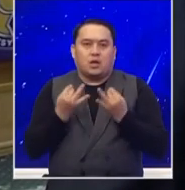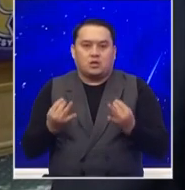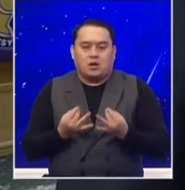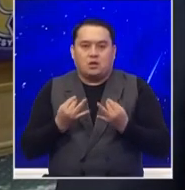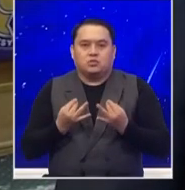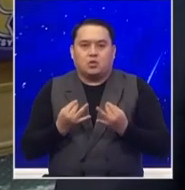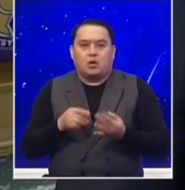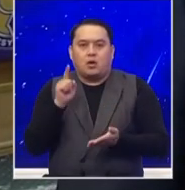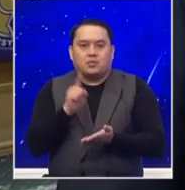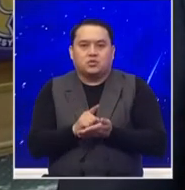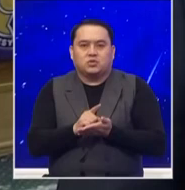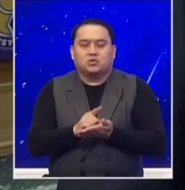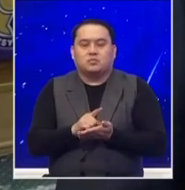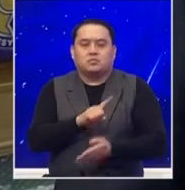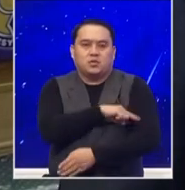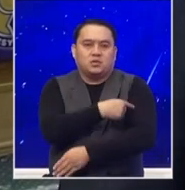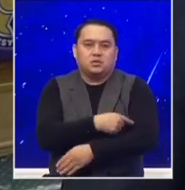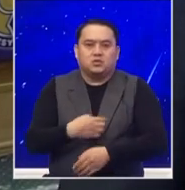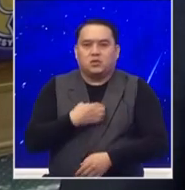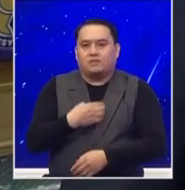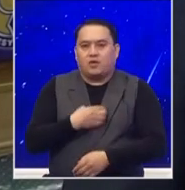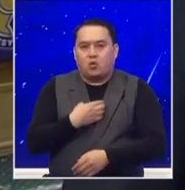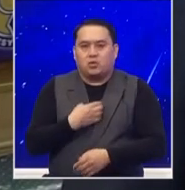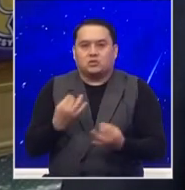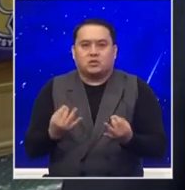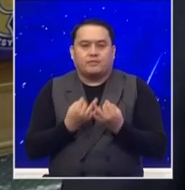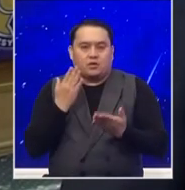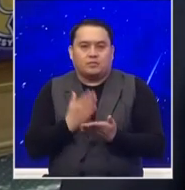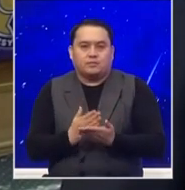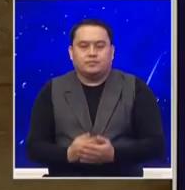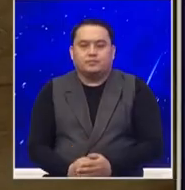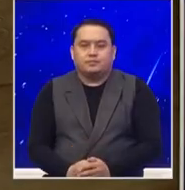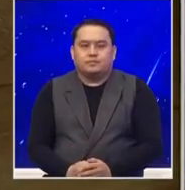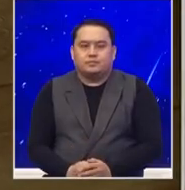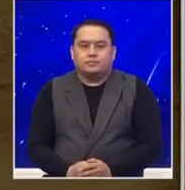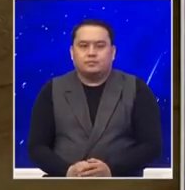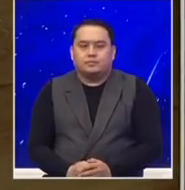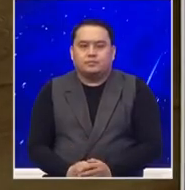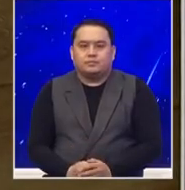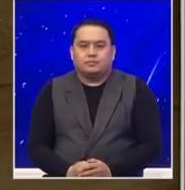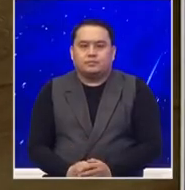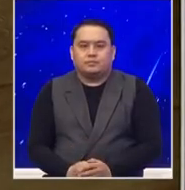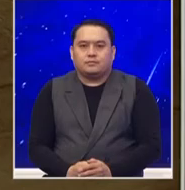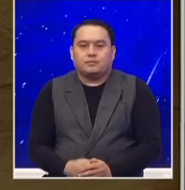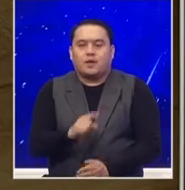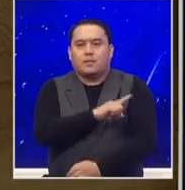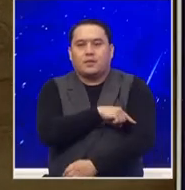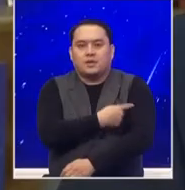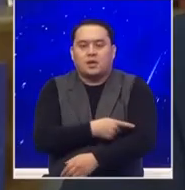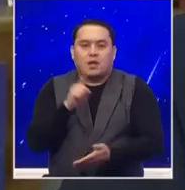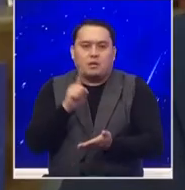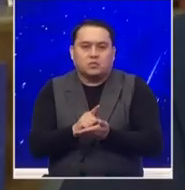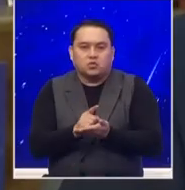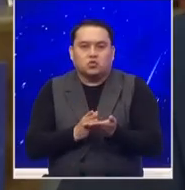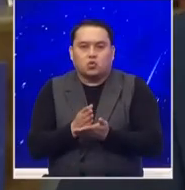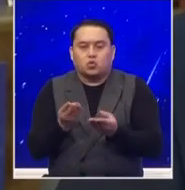осы міндетті әлеуметтік сақтандыру аясындағы қызмет көрсетуге қызығушылығы артылып отыр. Міндетті әлеуметтік медициналық сақтандыруды енгізу арқылы